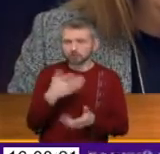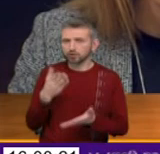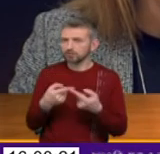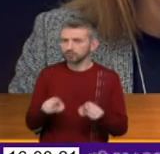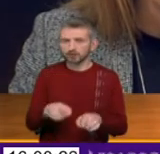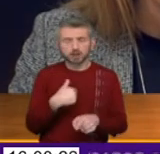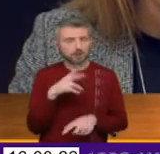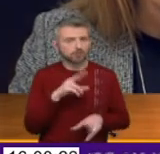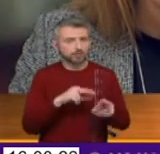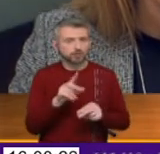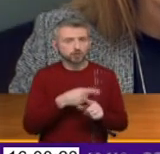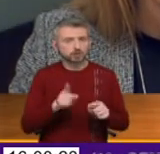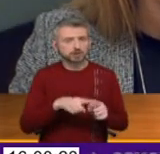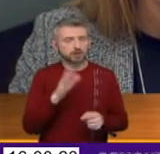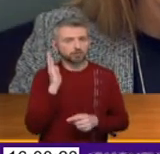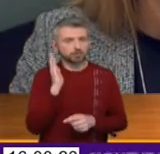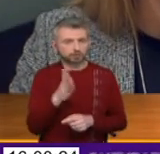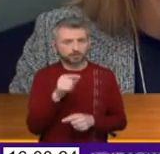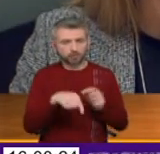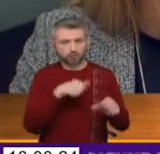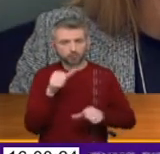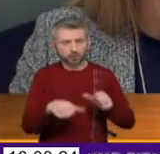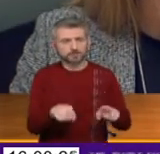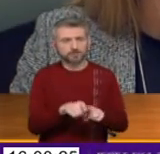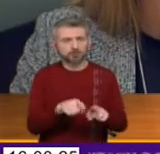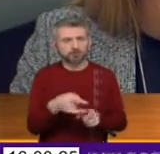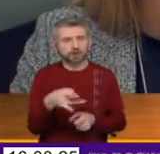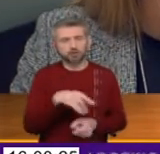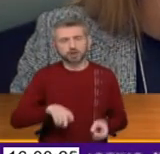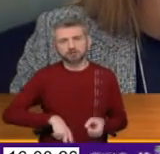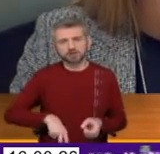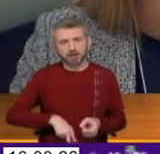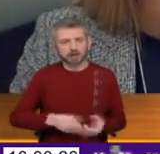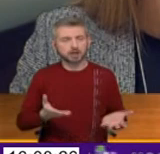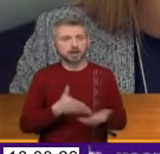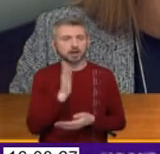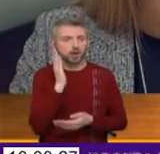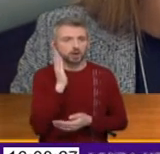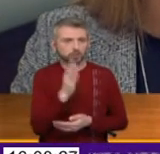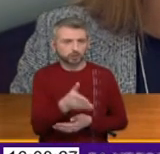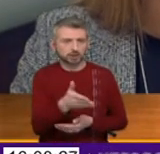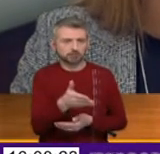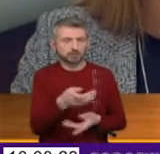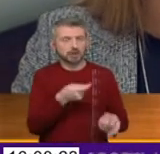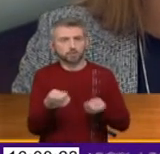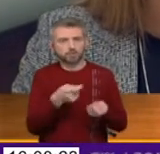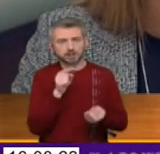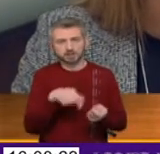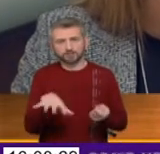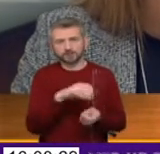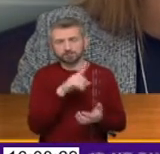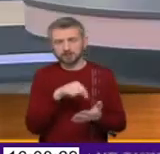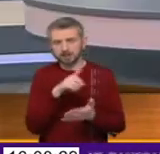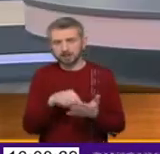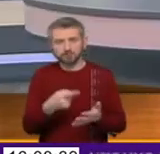адміністрація? Я сподіваюся, що це буде в цьому році все ж таки районна адміністрація, яка вже буде керувати цими всіми